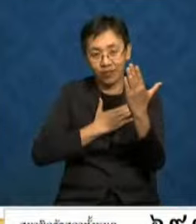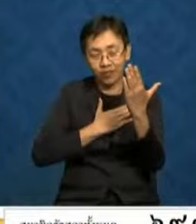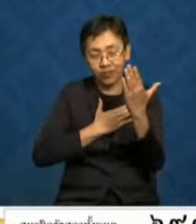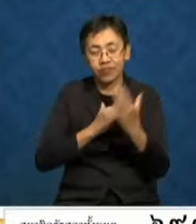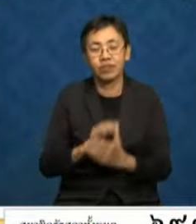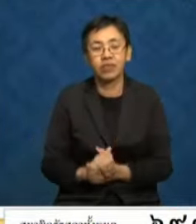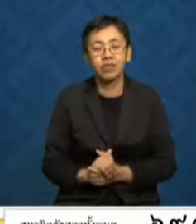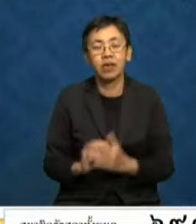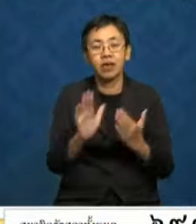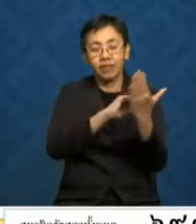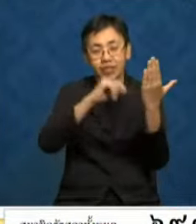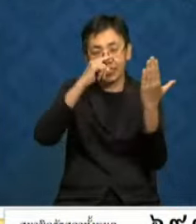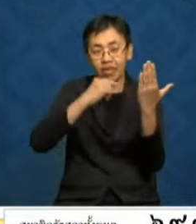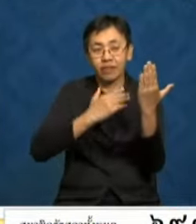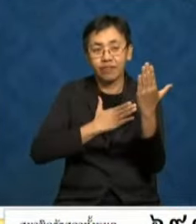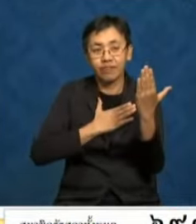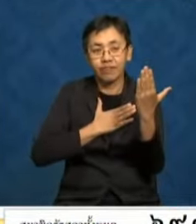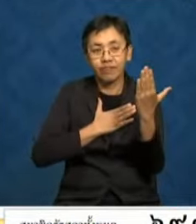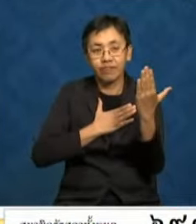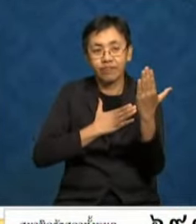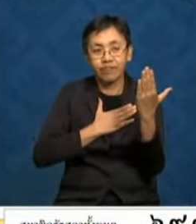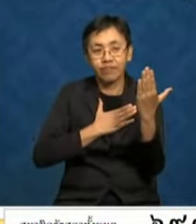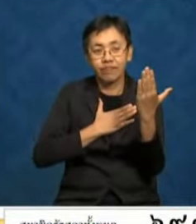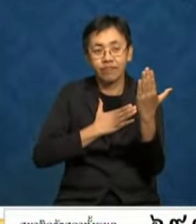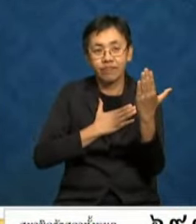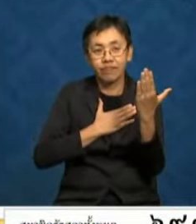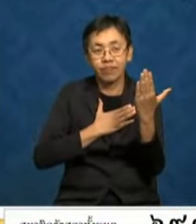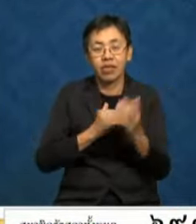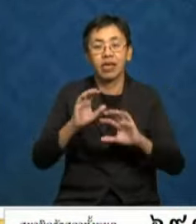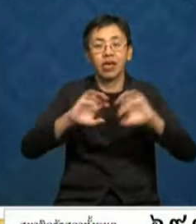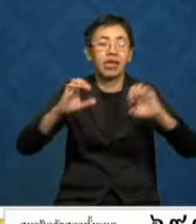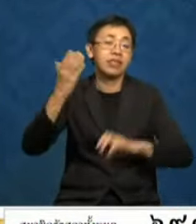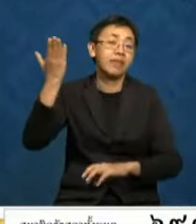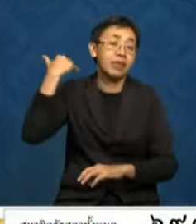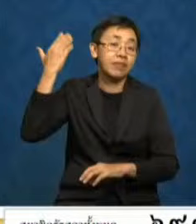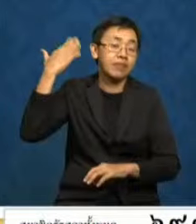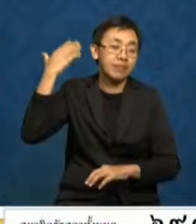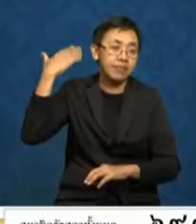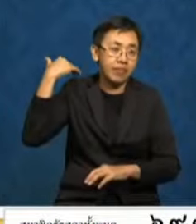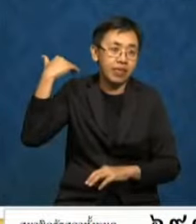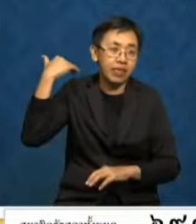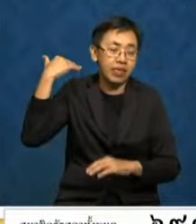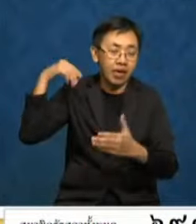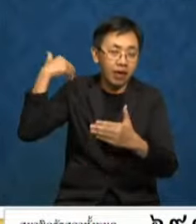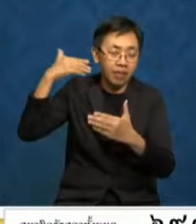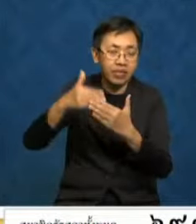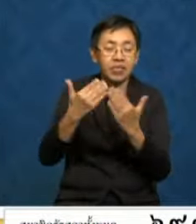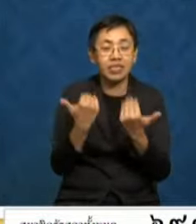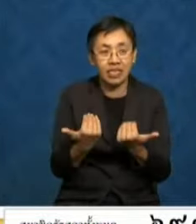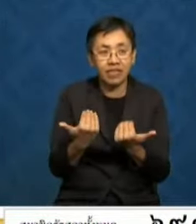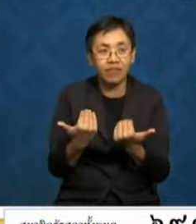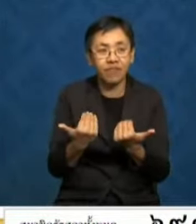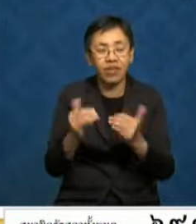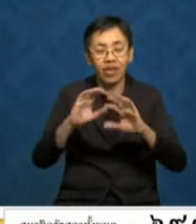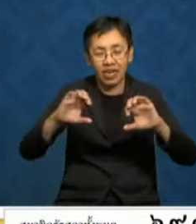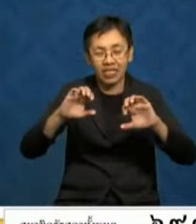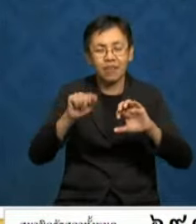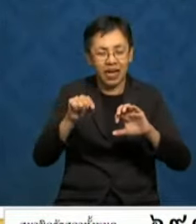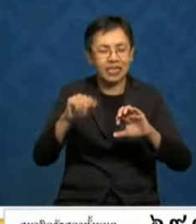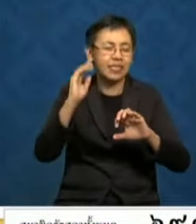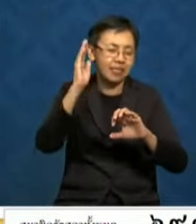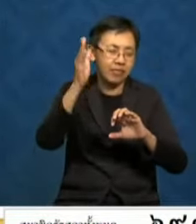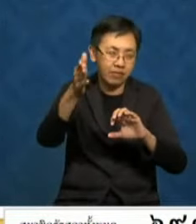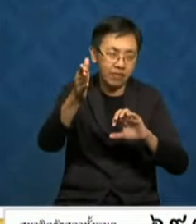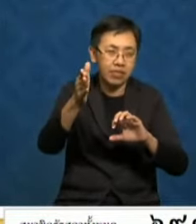งที่สำคัญก็คือว่ารัฐบาลที่ผ่านมา จนถึงรัฐบาลที่ผมหวังว่าจะเกิดขึ้นในอนาค